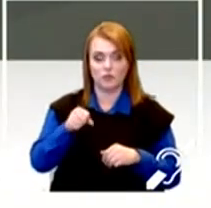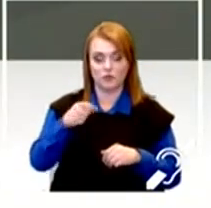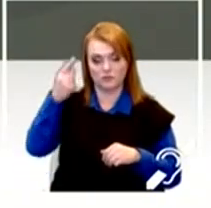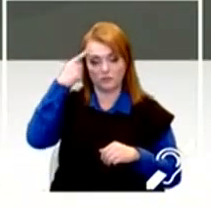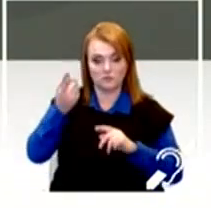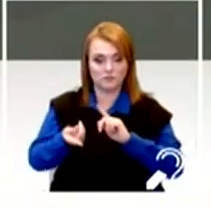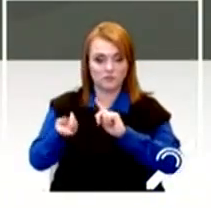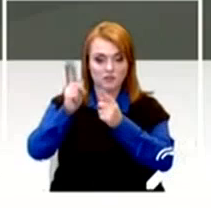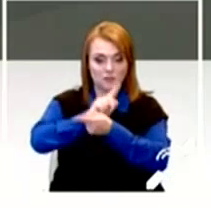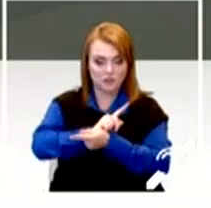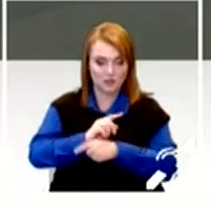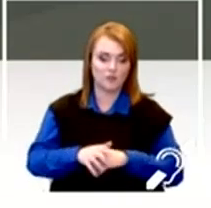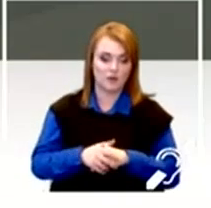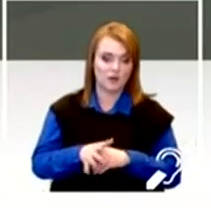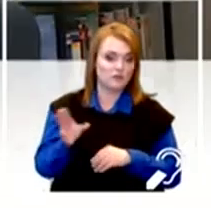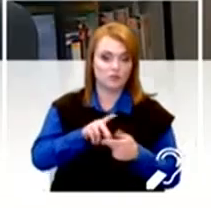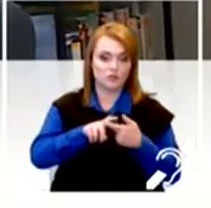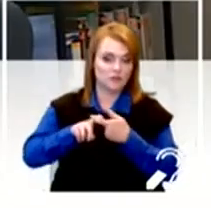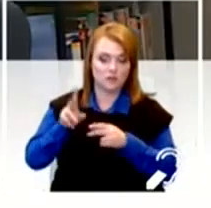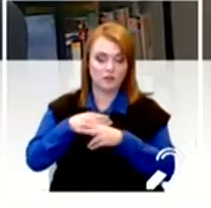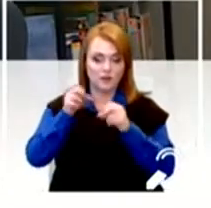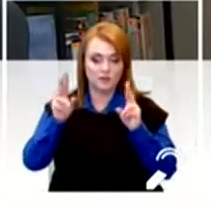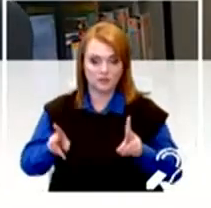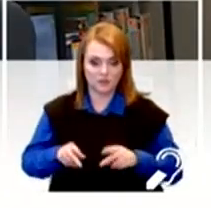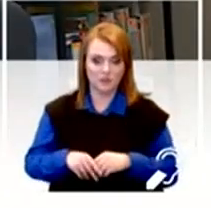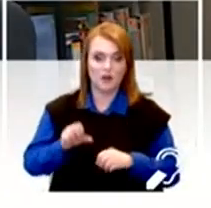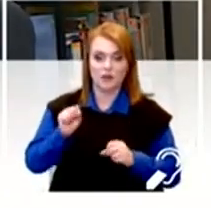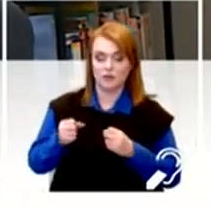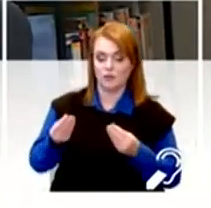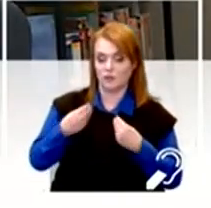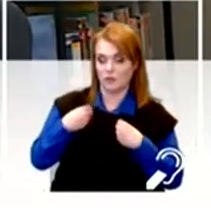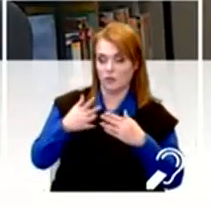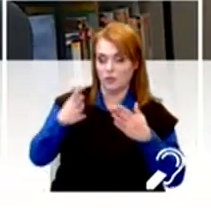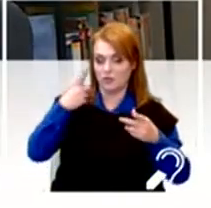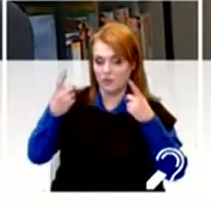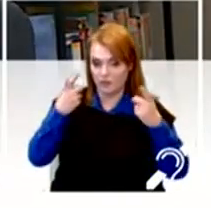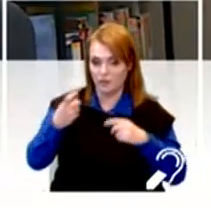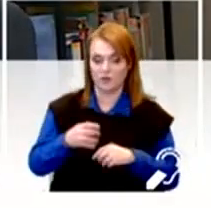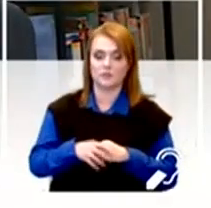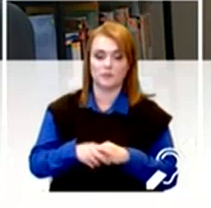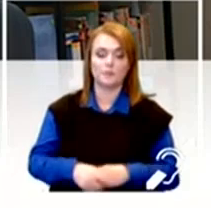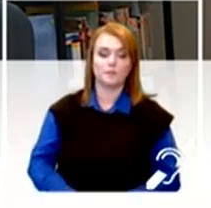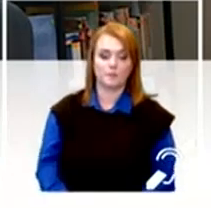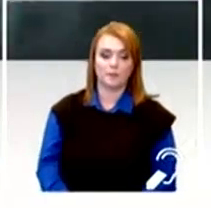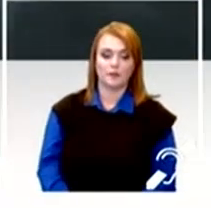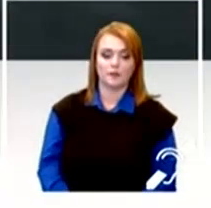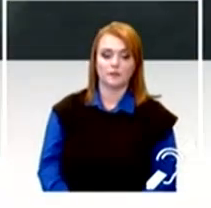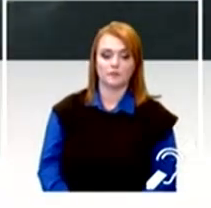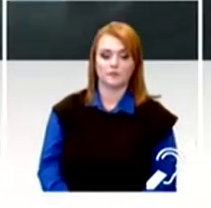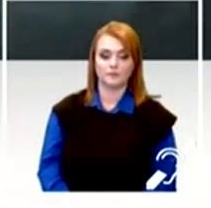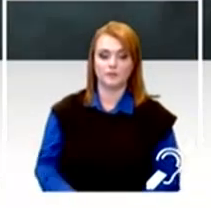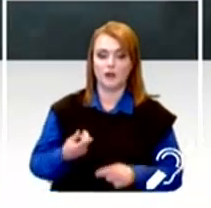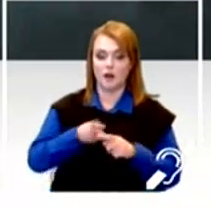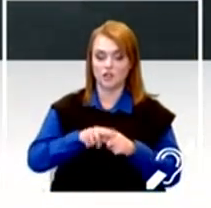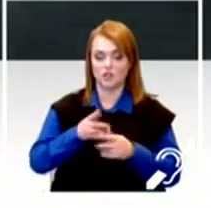mai coerentă în aspectul de securitate. Ne poate ghida și ne poate informa pentru noile cercetări în domeniul corespunzător.